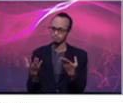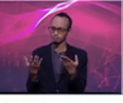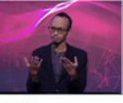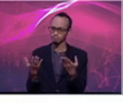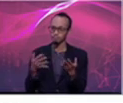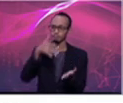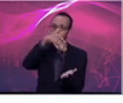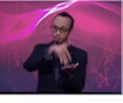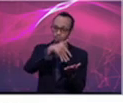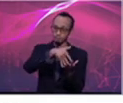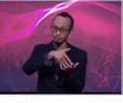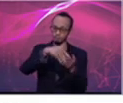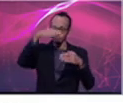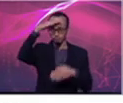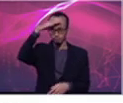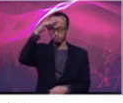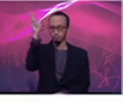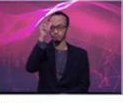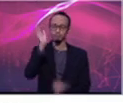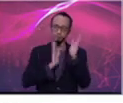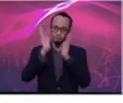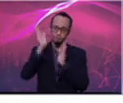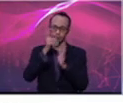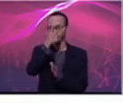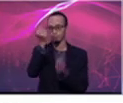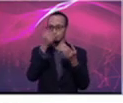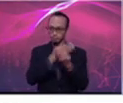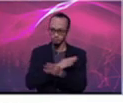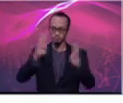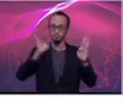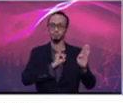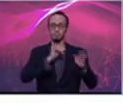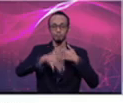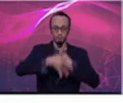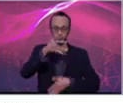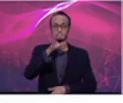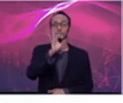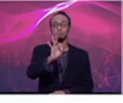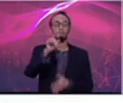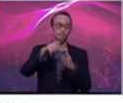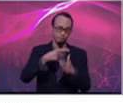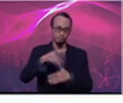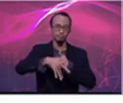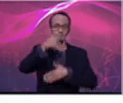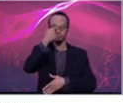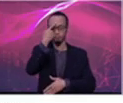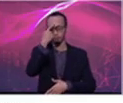penjara Johor kepada kerajaan Malaysia kerana telah membebaskan saya awal bulan awal untuk menyambut